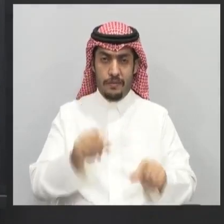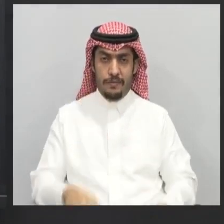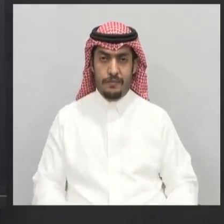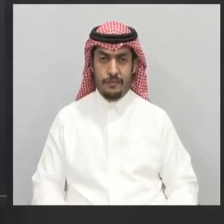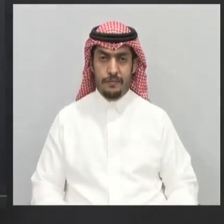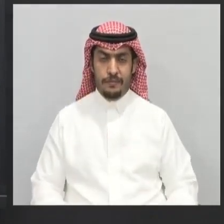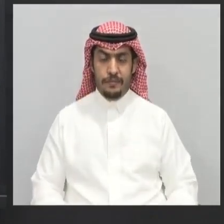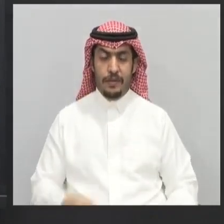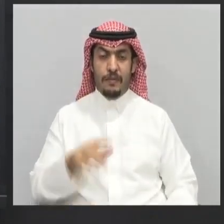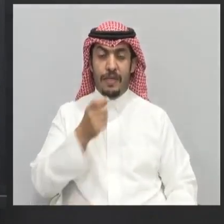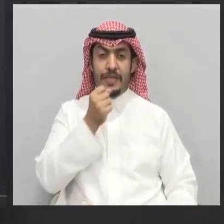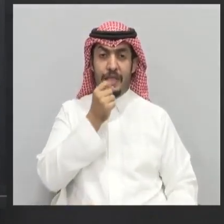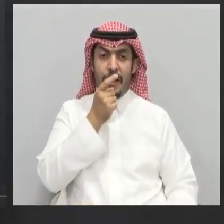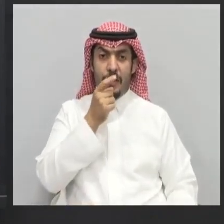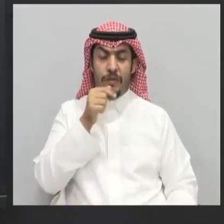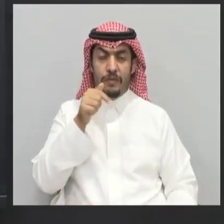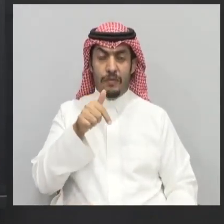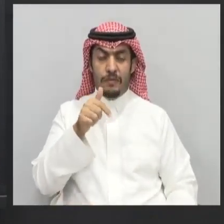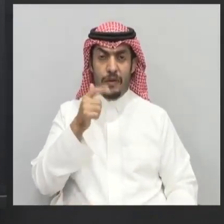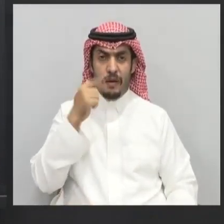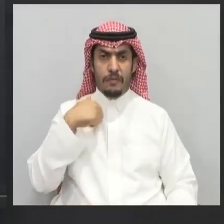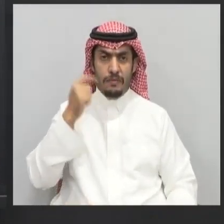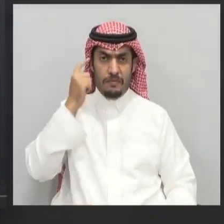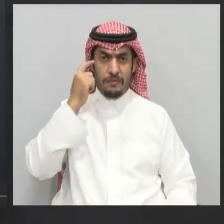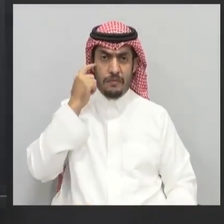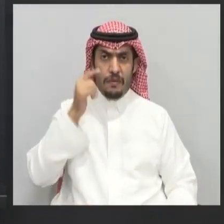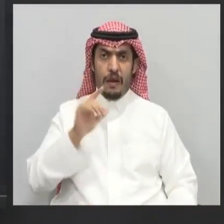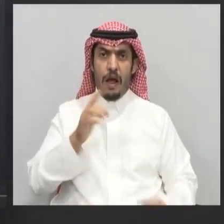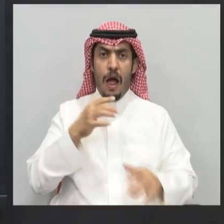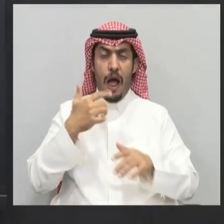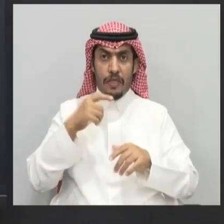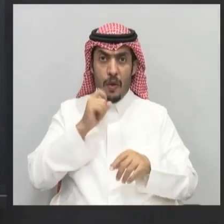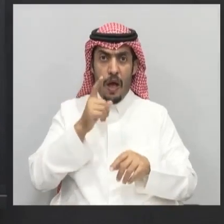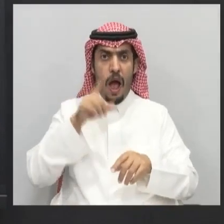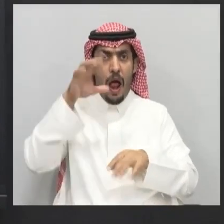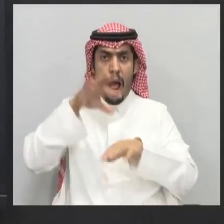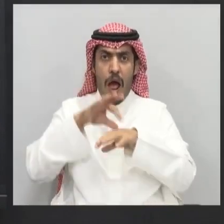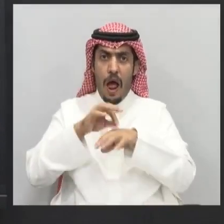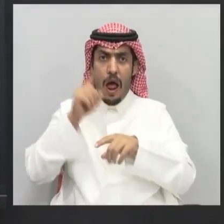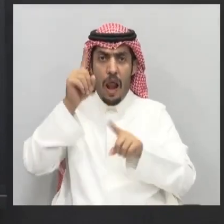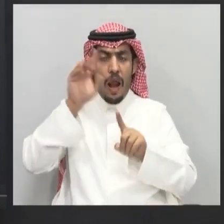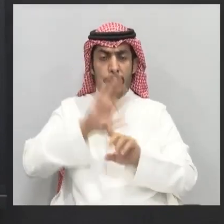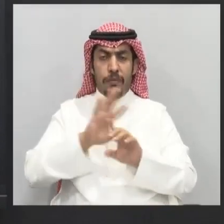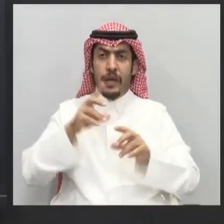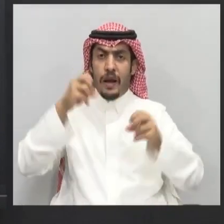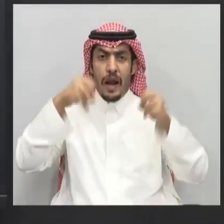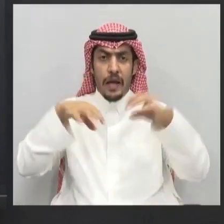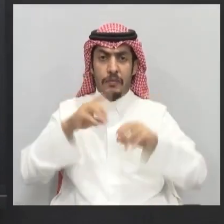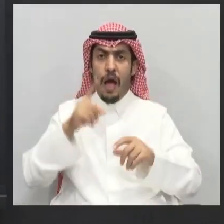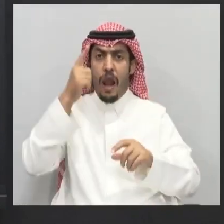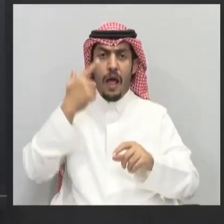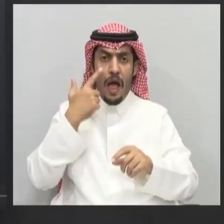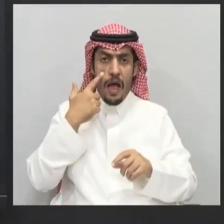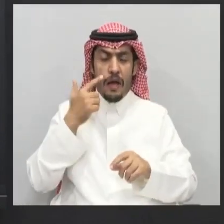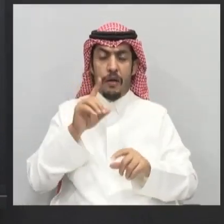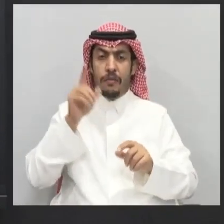الربوبيه واما التوحيد فانت تعتقد الا خالق الا الله ولا رازق الا الله ولا محي